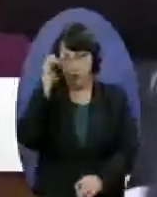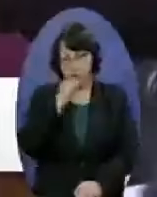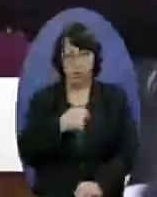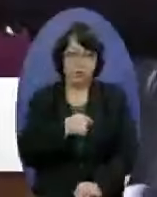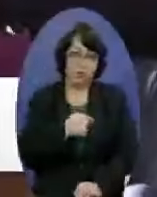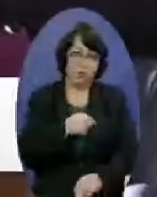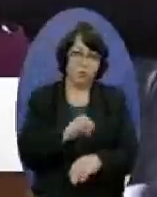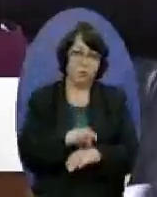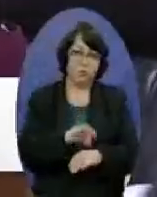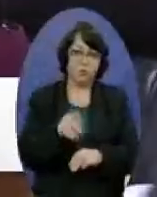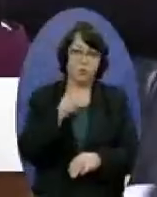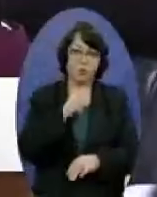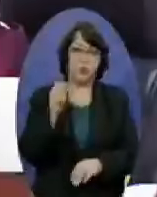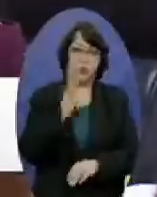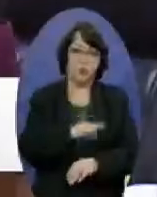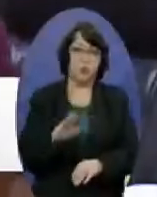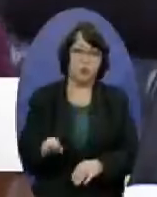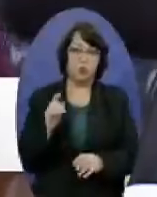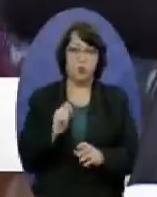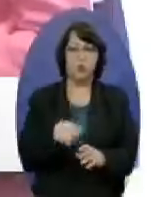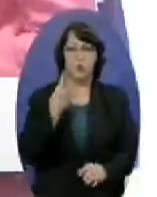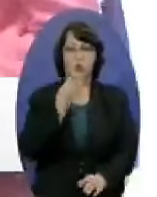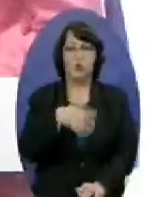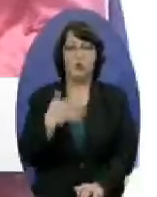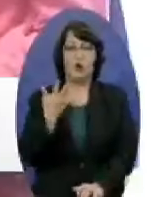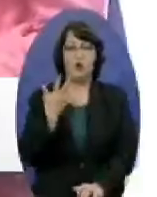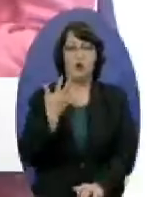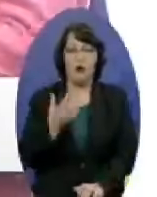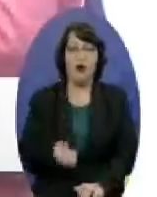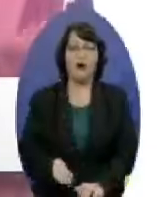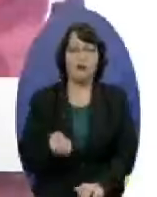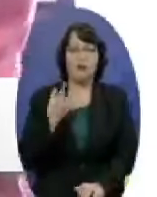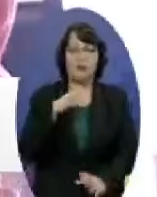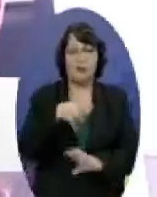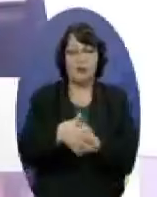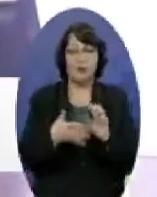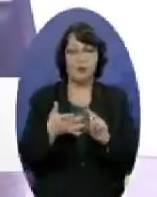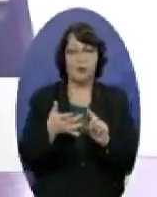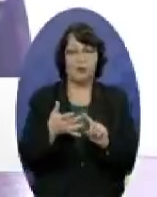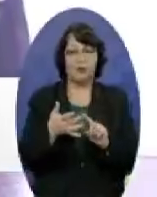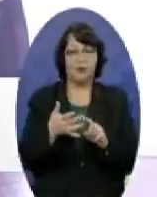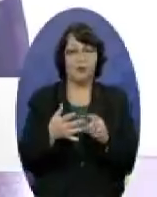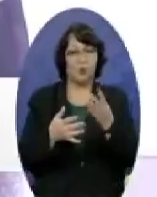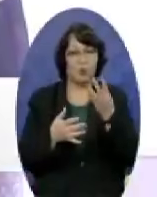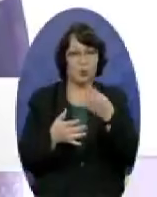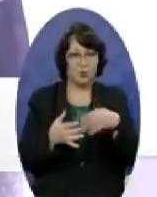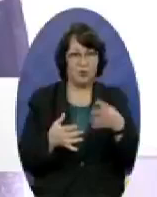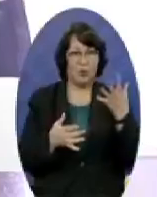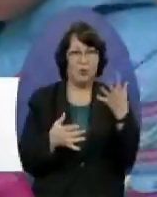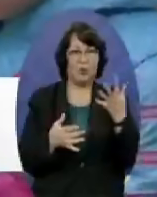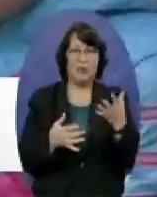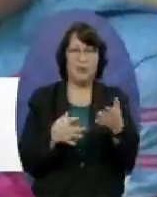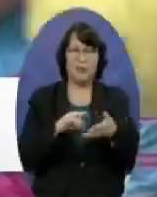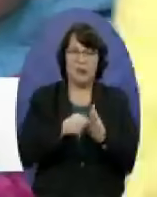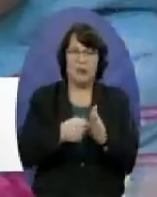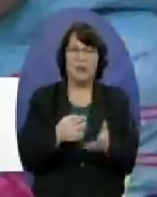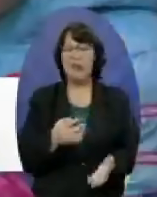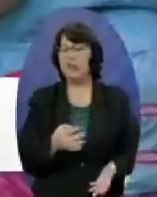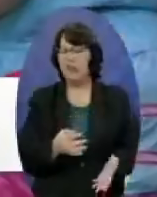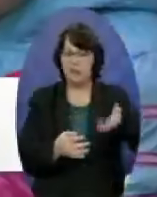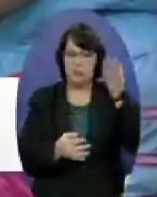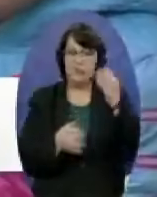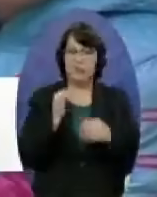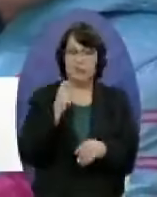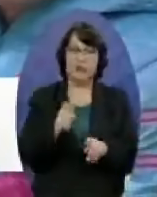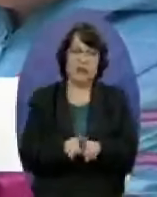зүрхний гажиг 100 хүүхэд тутамд 4-5 тохиолдож байна. Энэ нь дэлхийн дунджаас 4-5 дахин их гэсэн үг. Ураг 2 сартаа